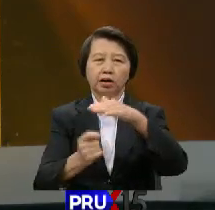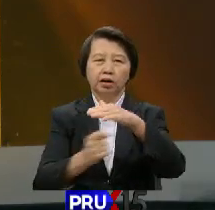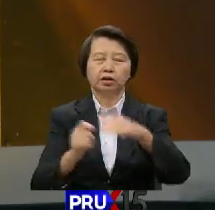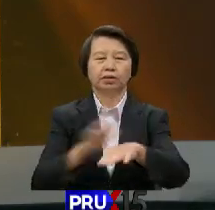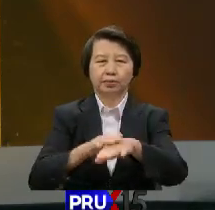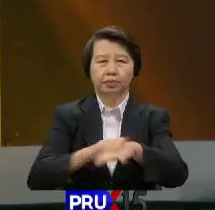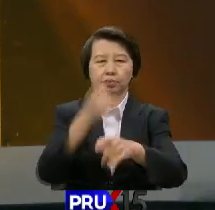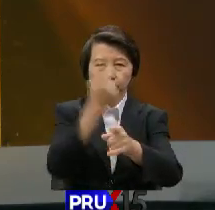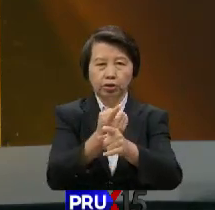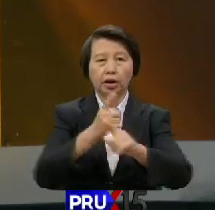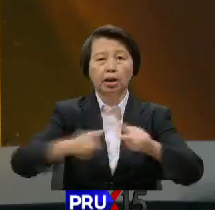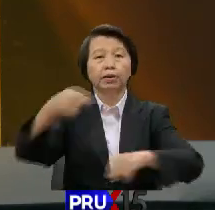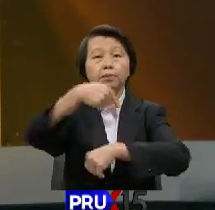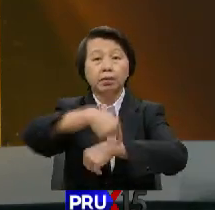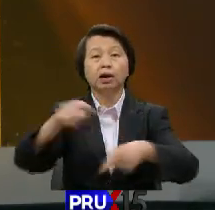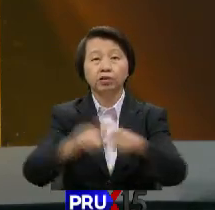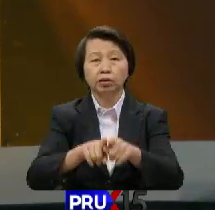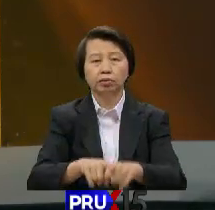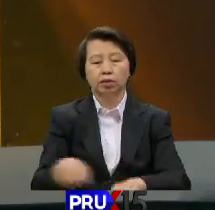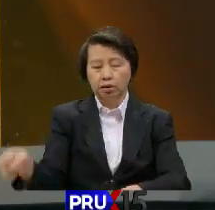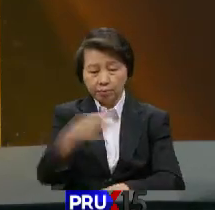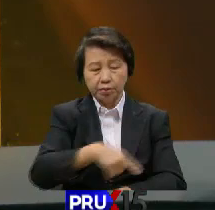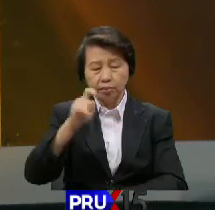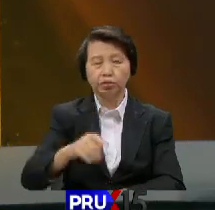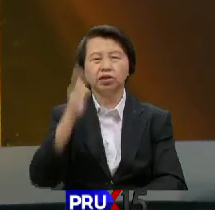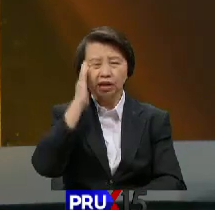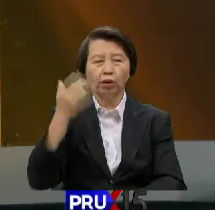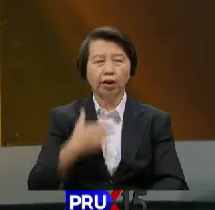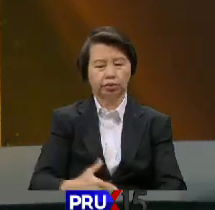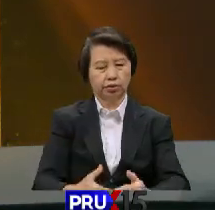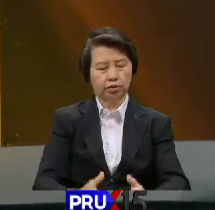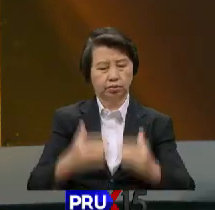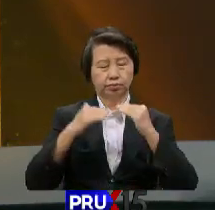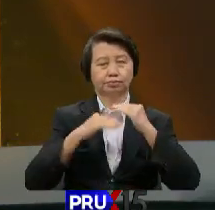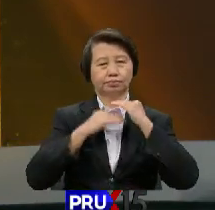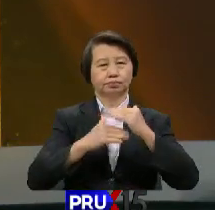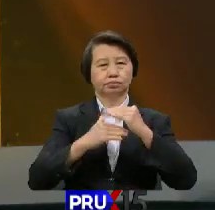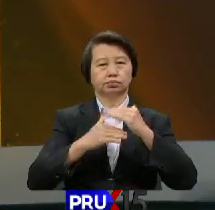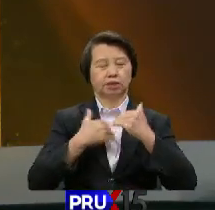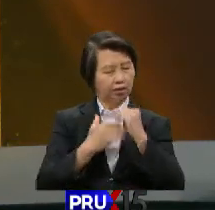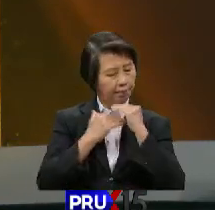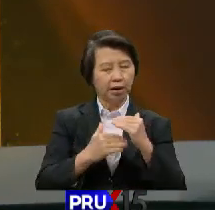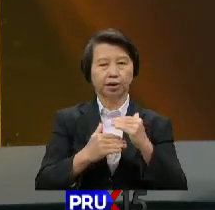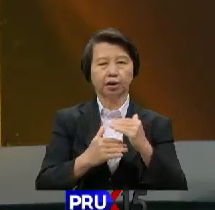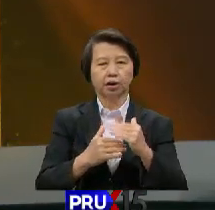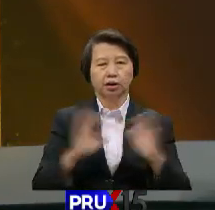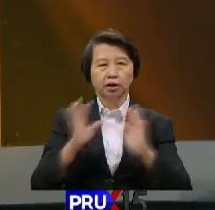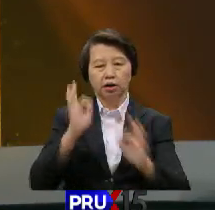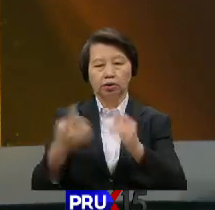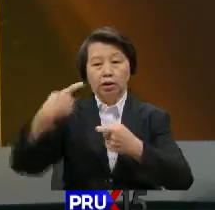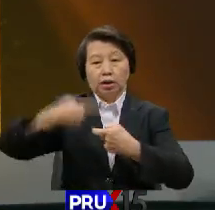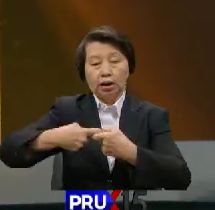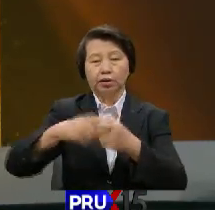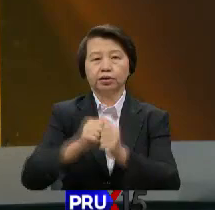etnik tapi pada masa yang sama Mereka perlu tahu Ada batas-batas tertentu apabila mengaitkan dengan